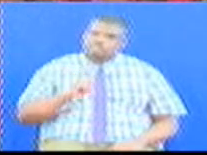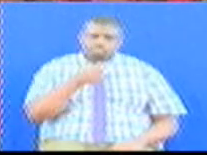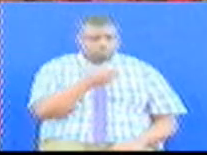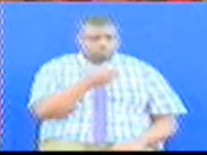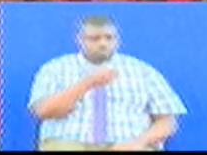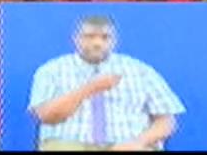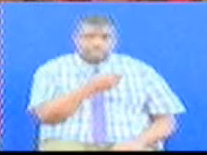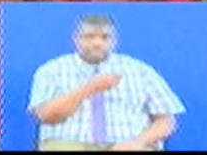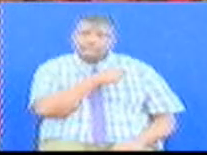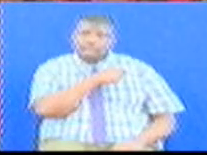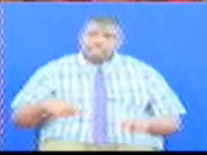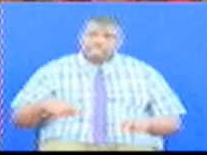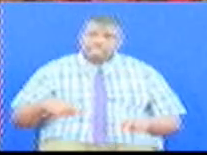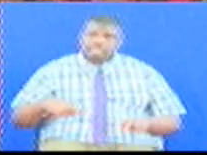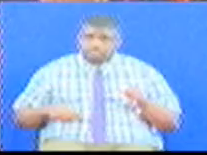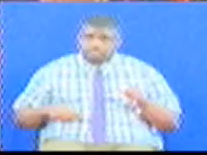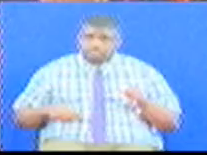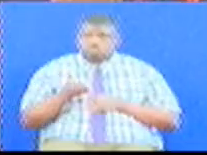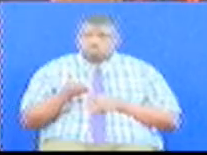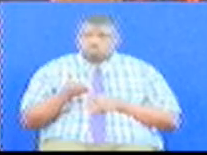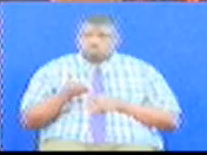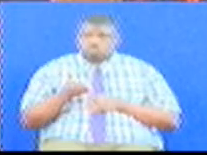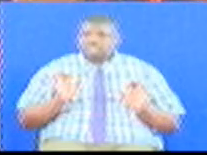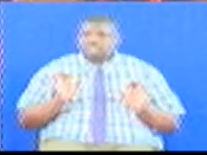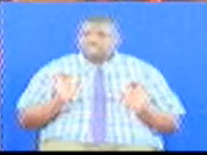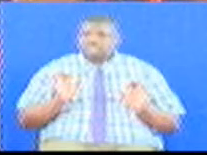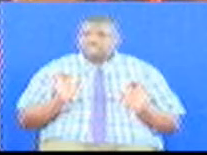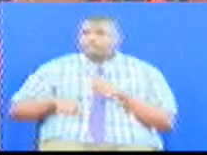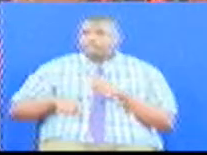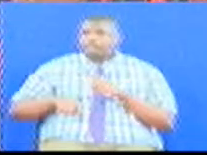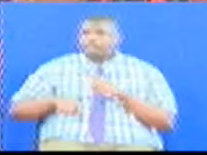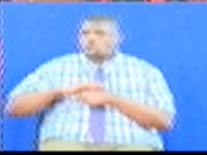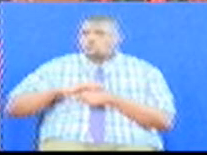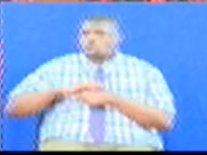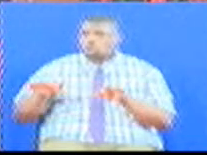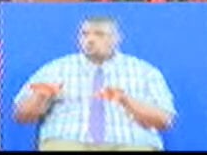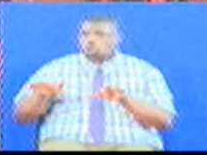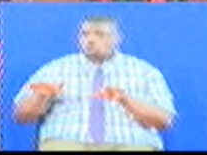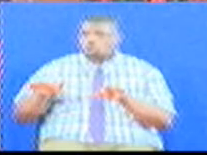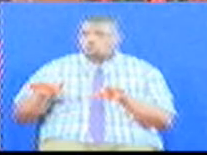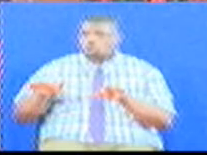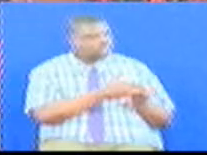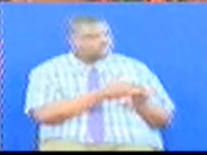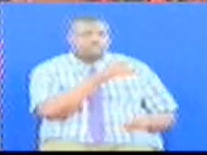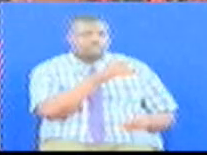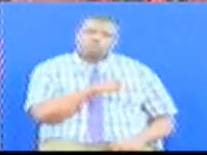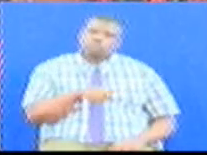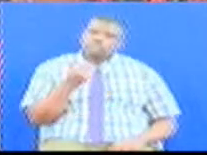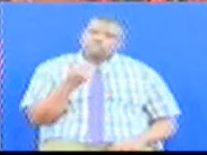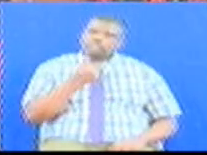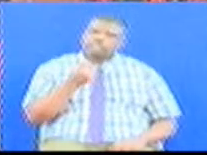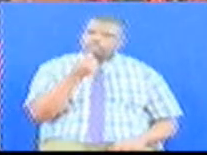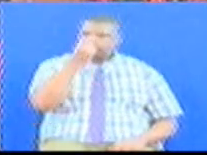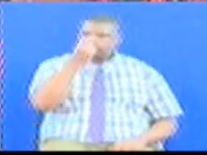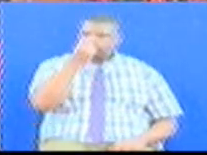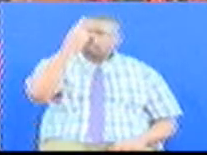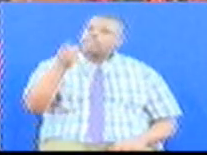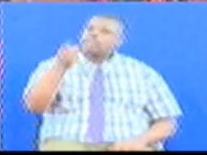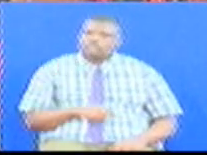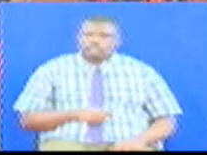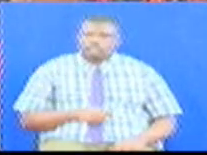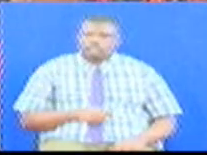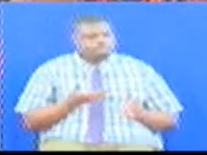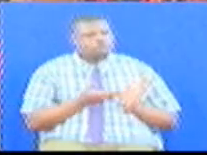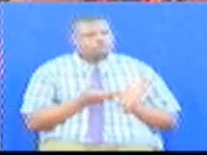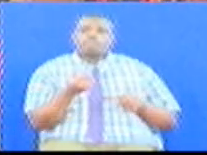Mheshimiwa Rais kuhusiana na swala zima jinsi alivyopambana kipindi cha corona. Kwa kweli Watanzania tulimuelewa na tulimsikia na maombi